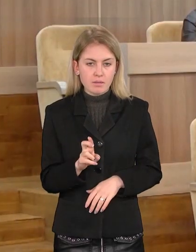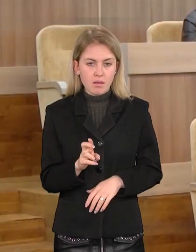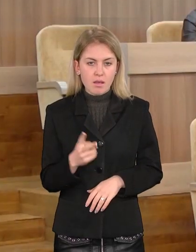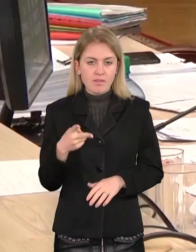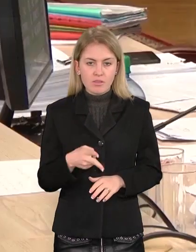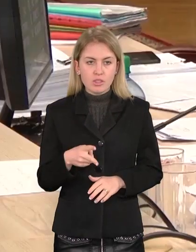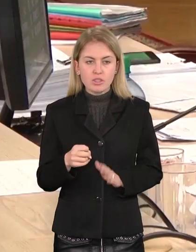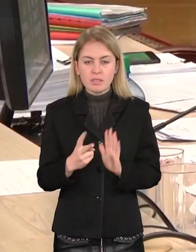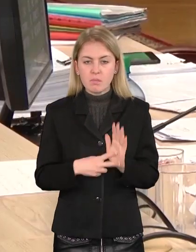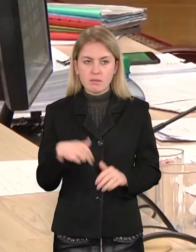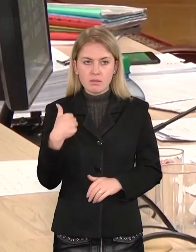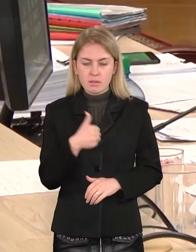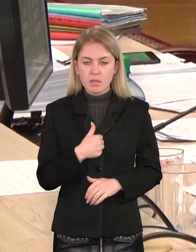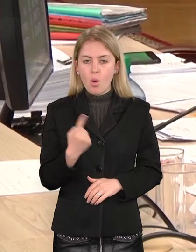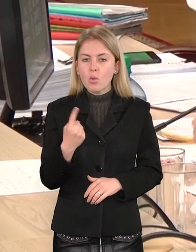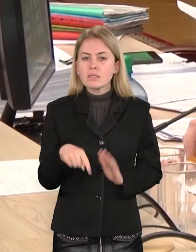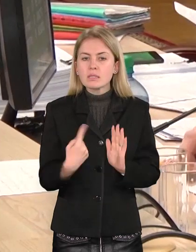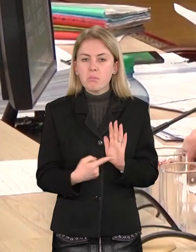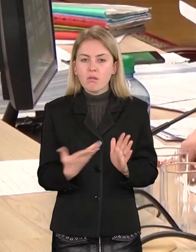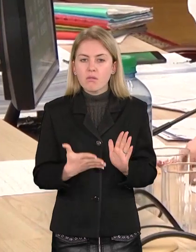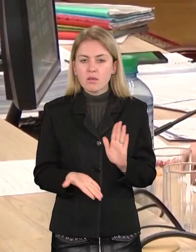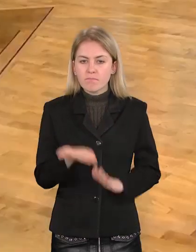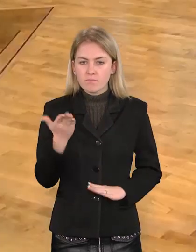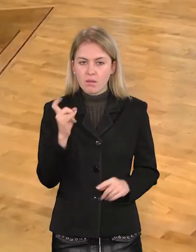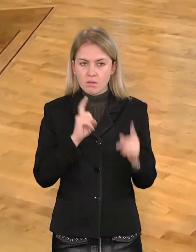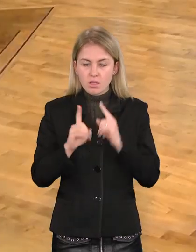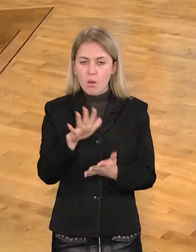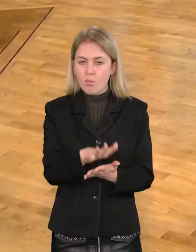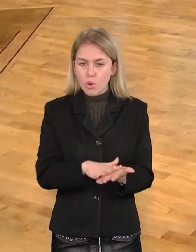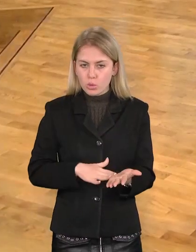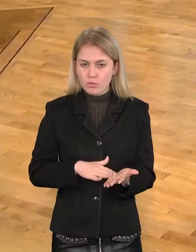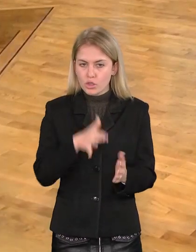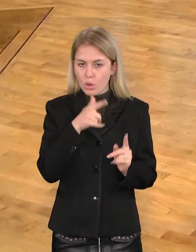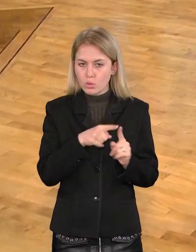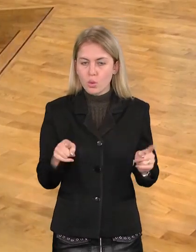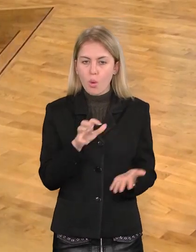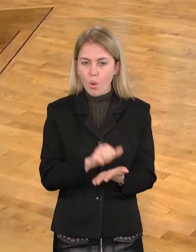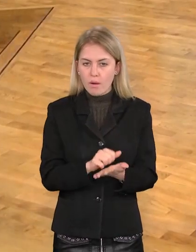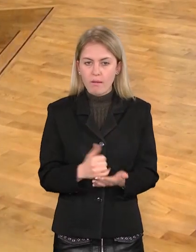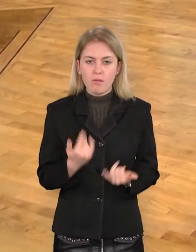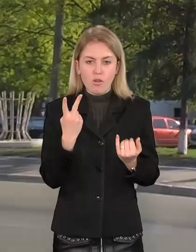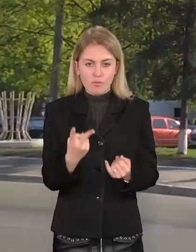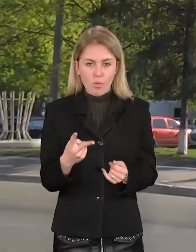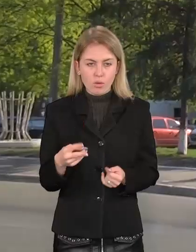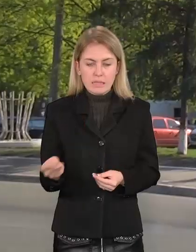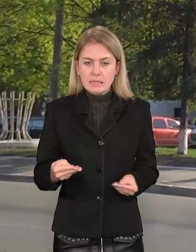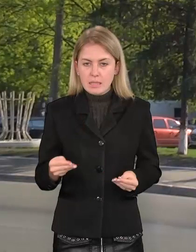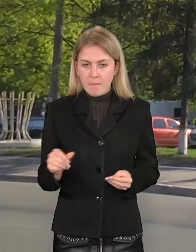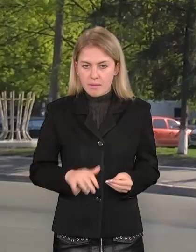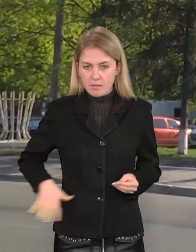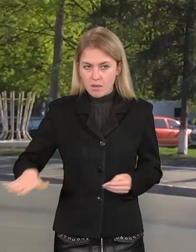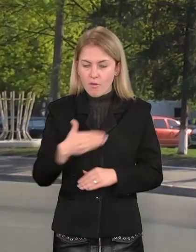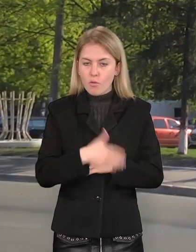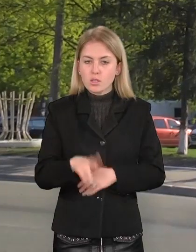рік. Тоді одне з питань, які виносили на сесію – подовження строку оренди для 2 земельних ділянок за адресами – вулиця